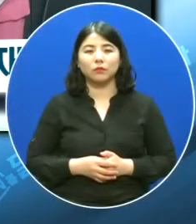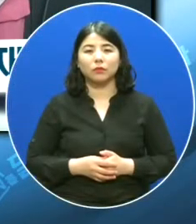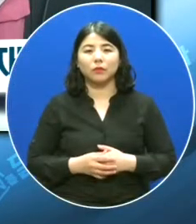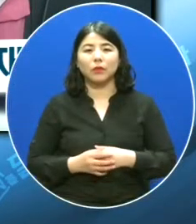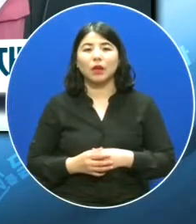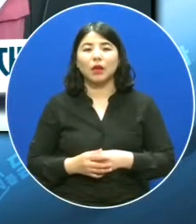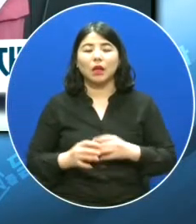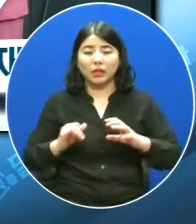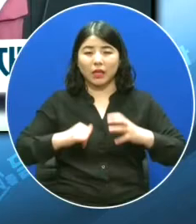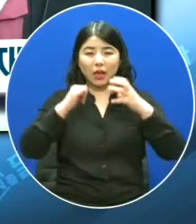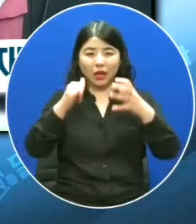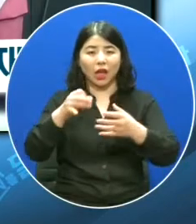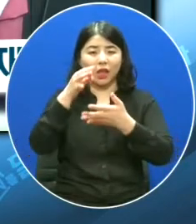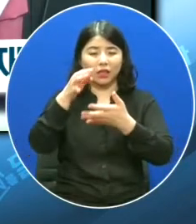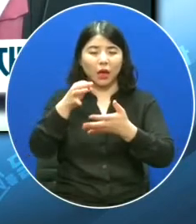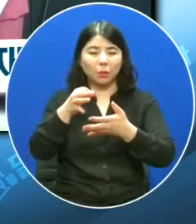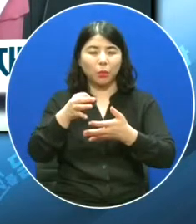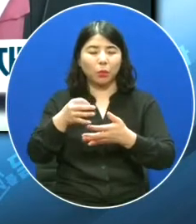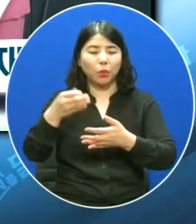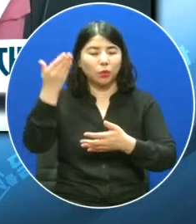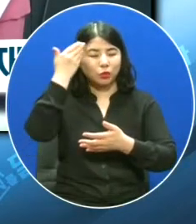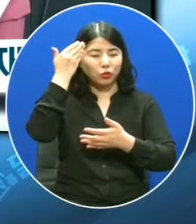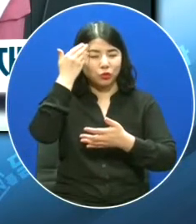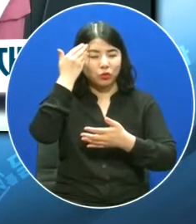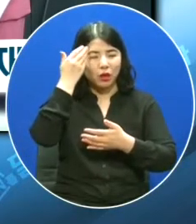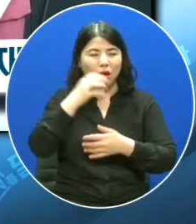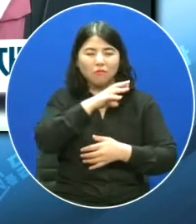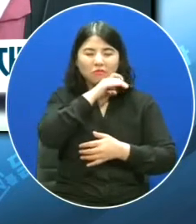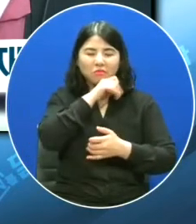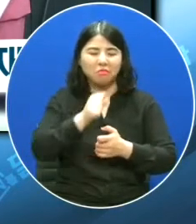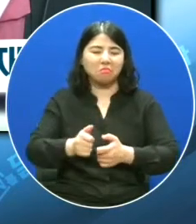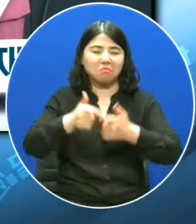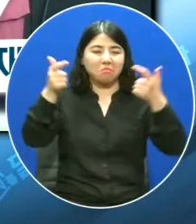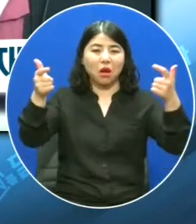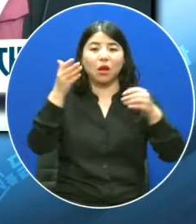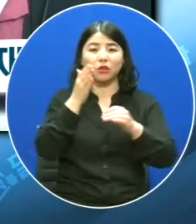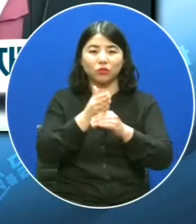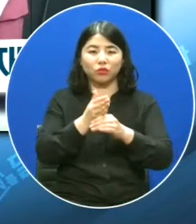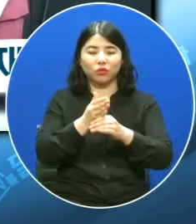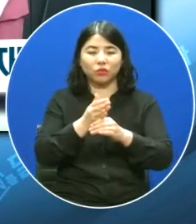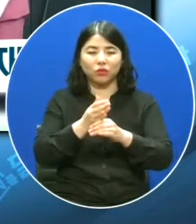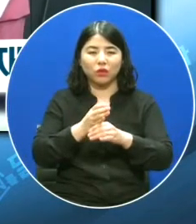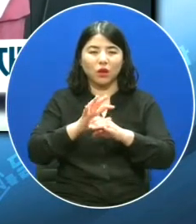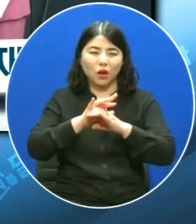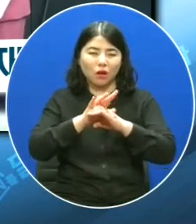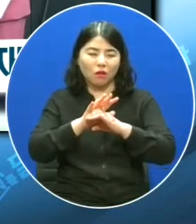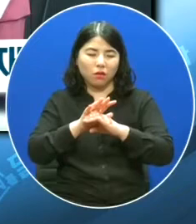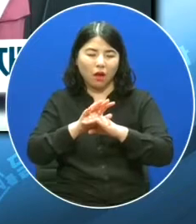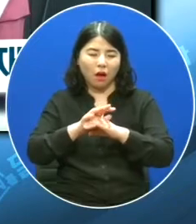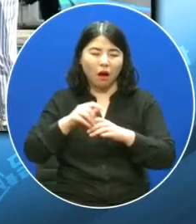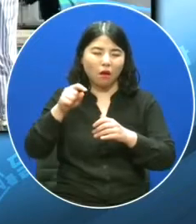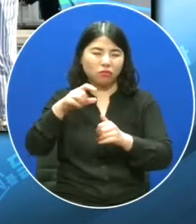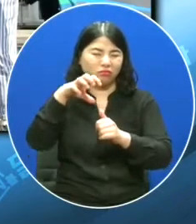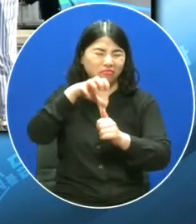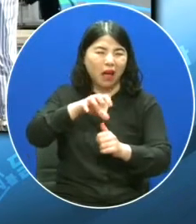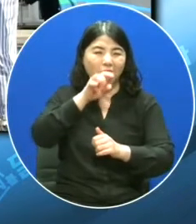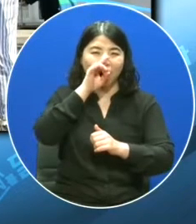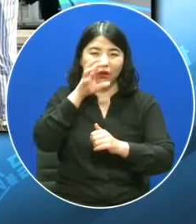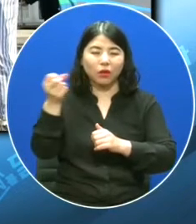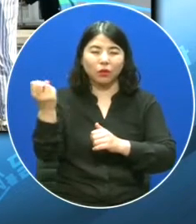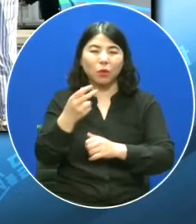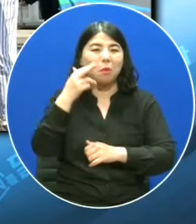세계 자본주의의 확산에 대한 불만이 증폭되고 있는 요즘입니다. 통제 불가능한 코로나 팬데믹과